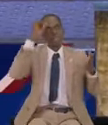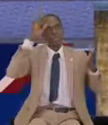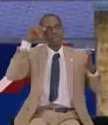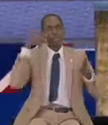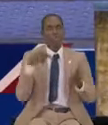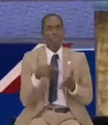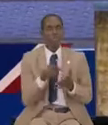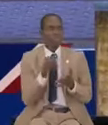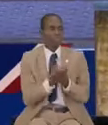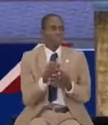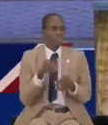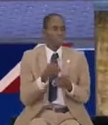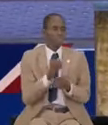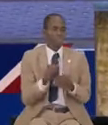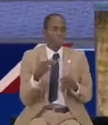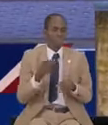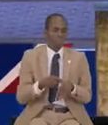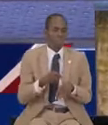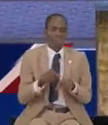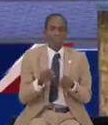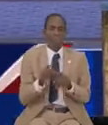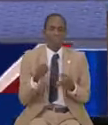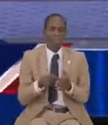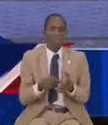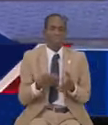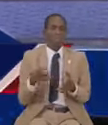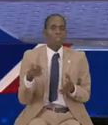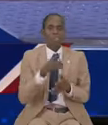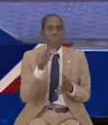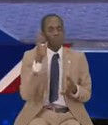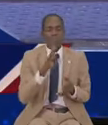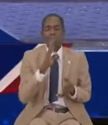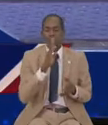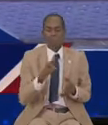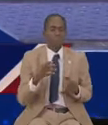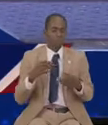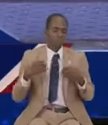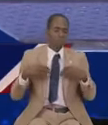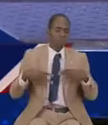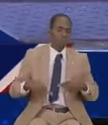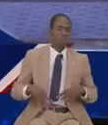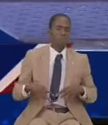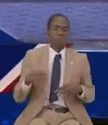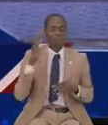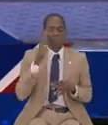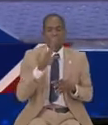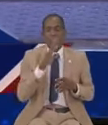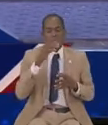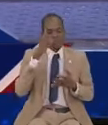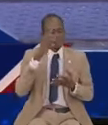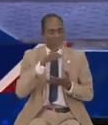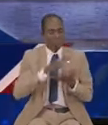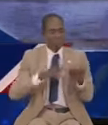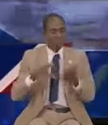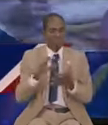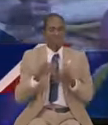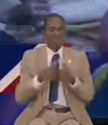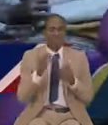un tel temps pouvait pouvait arriver ils étaient peuples c'est confus comment je suis